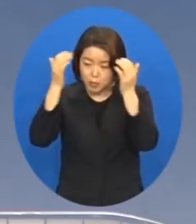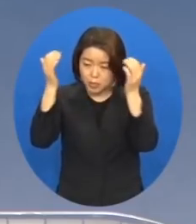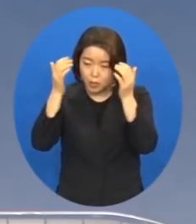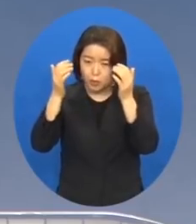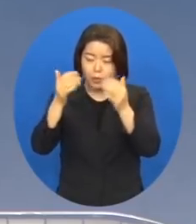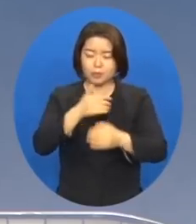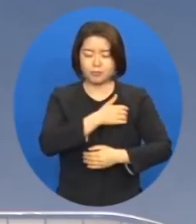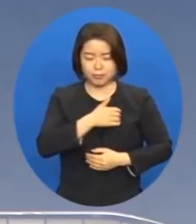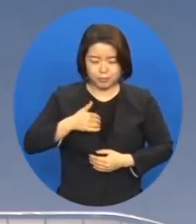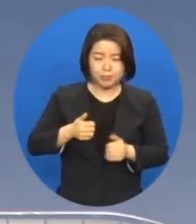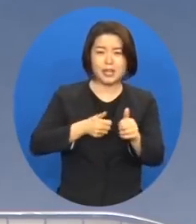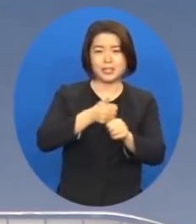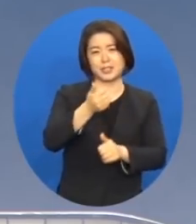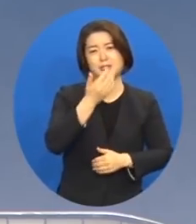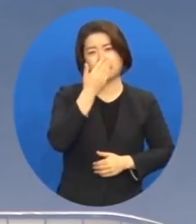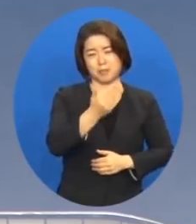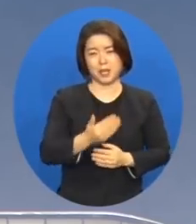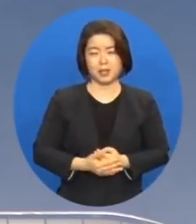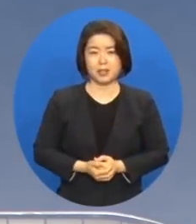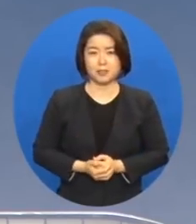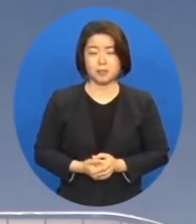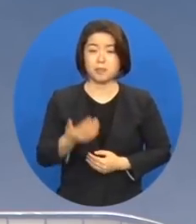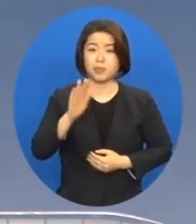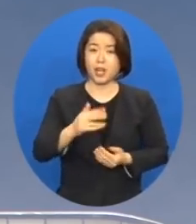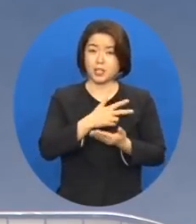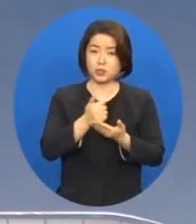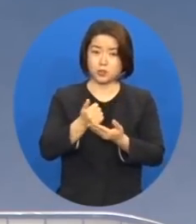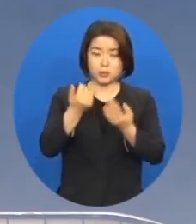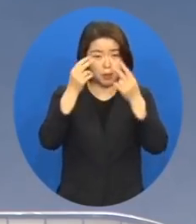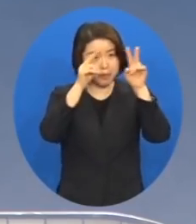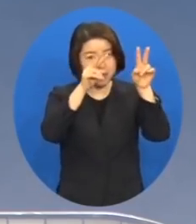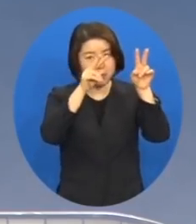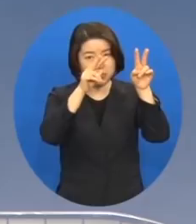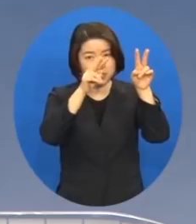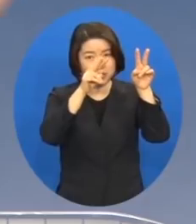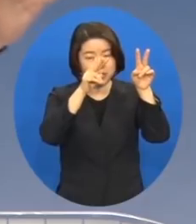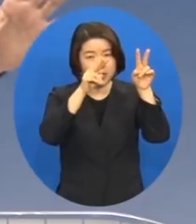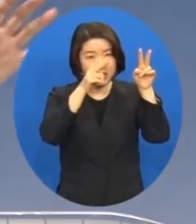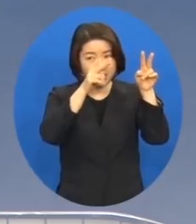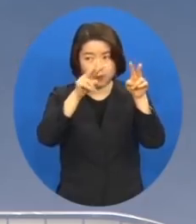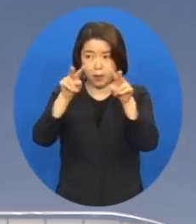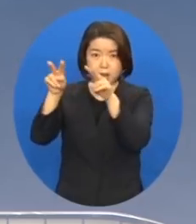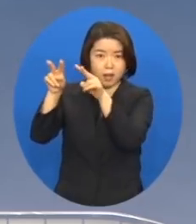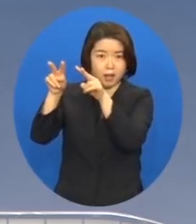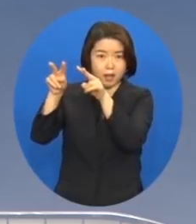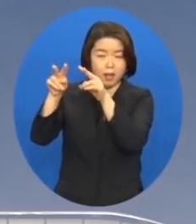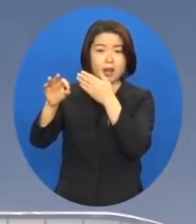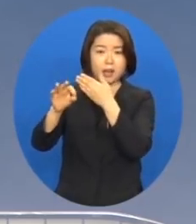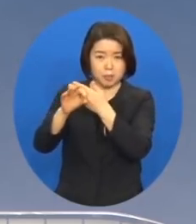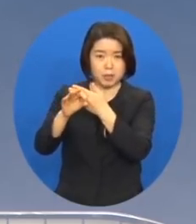능히 이겨낼 수 있어요. 그러나 주님을 바라보는 눈이 그만 다른 곳으로